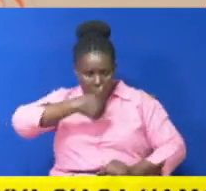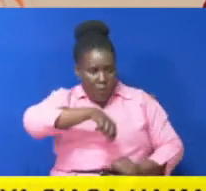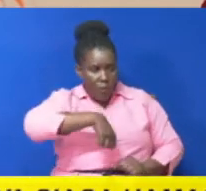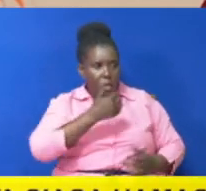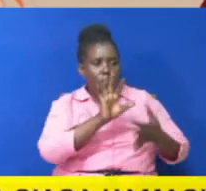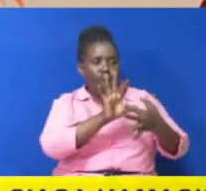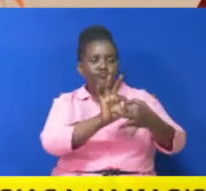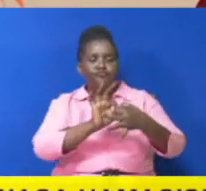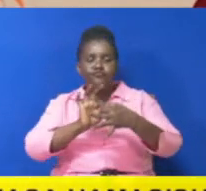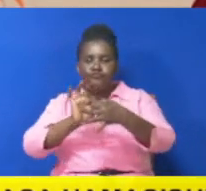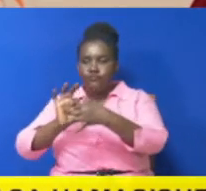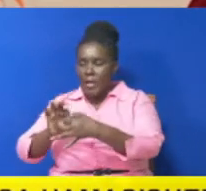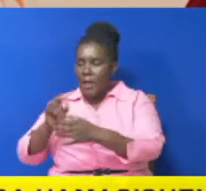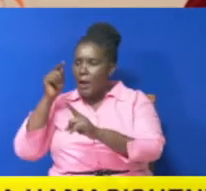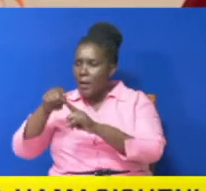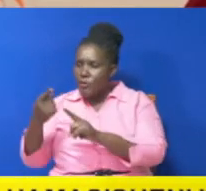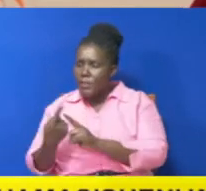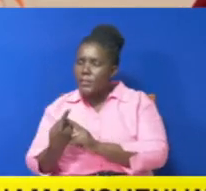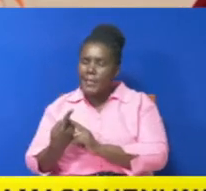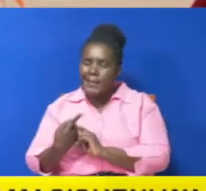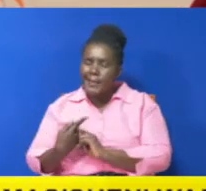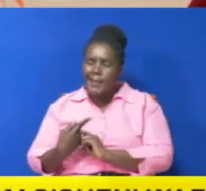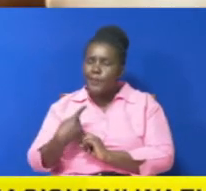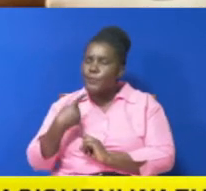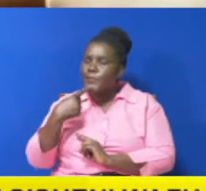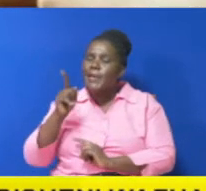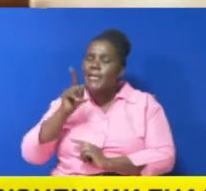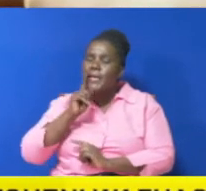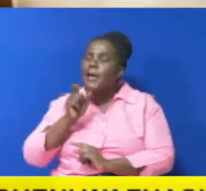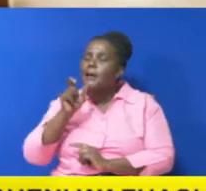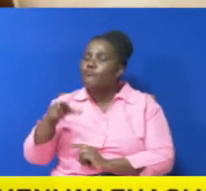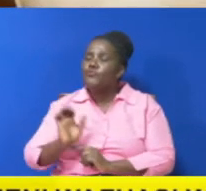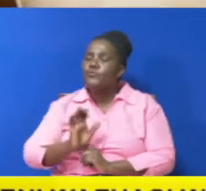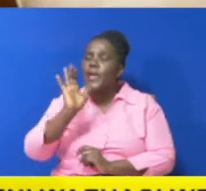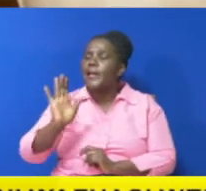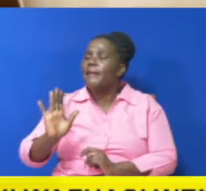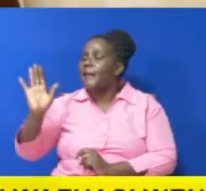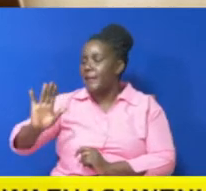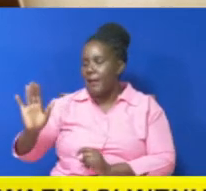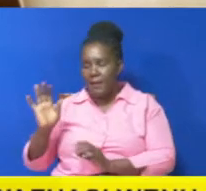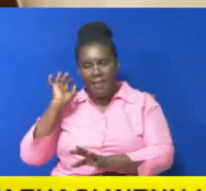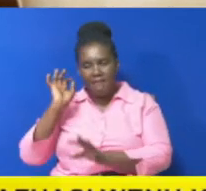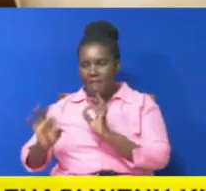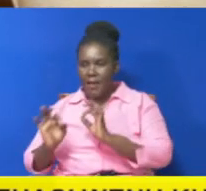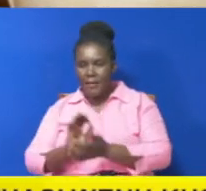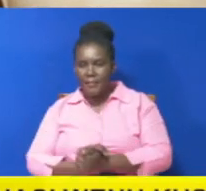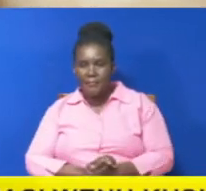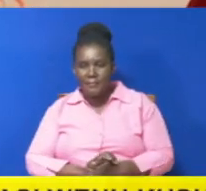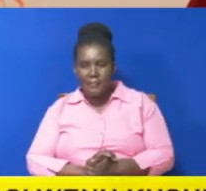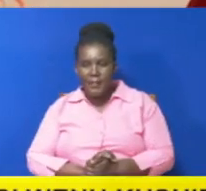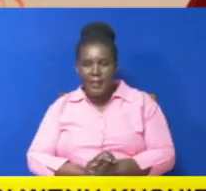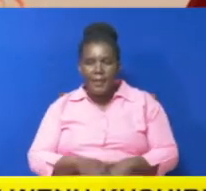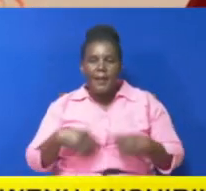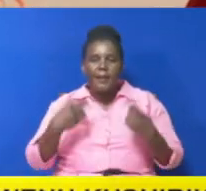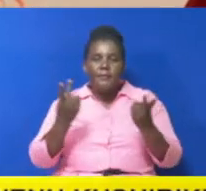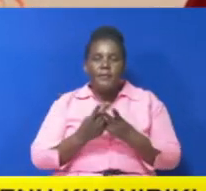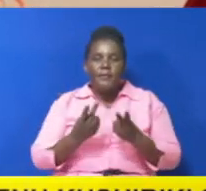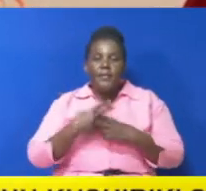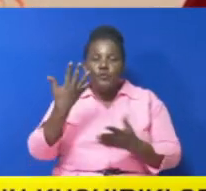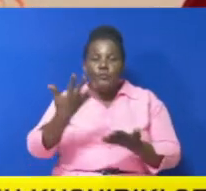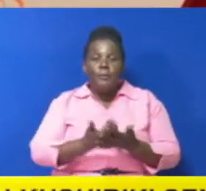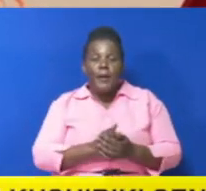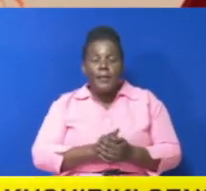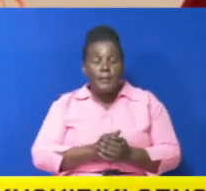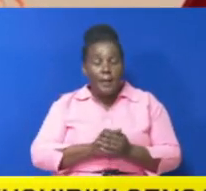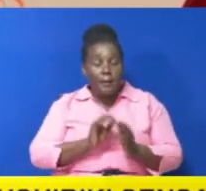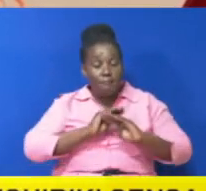kuhakikisha kwamba tusio tunafanya vitu vinajirudia. Unaweza kutoa tunafanya vitu vinavyojirudia. Cha tatu pia ni mafunzo tuliyopata kutoka kwa